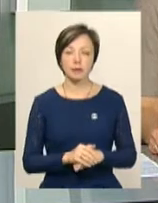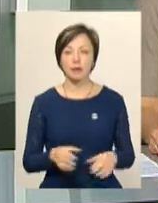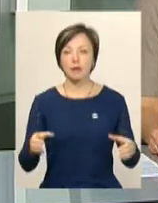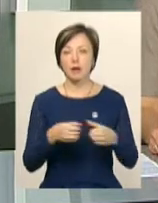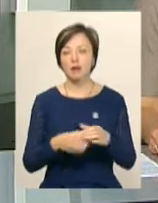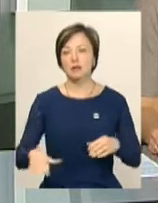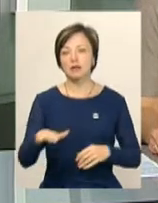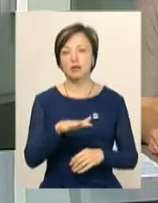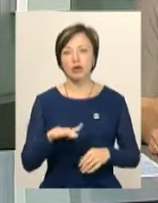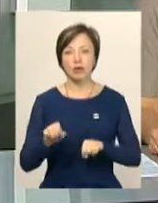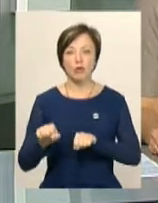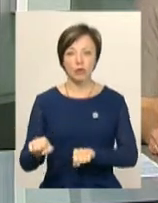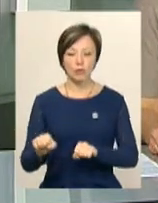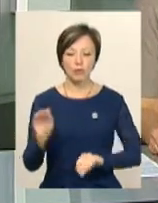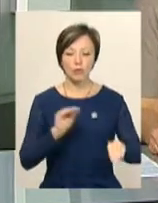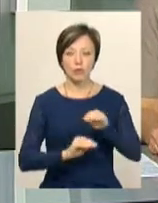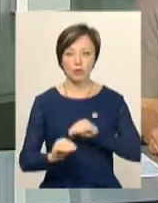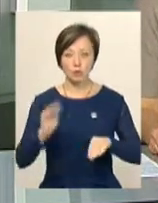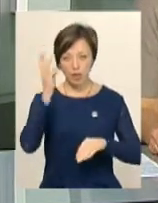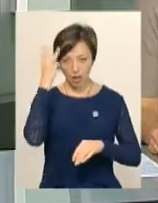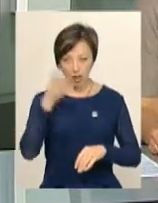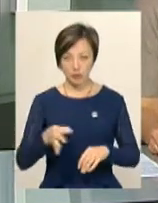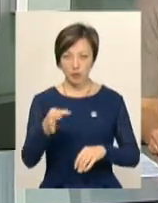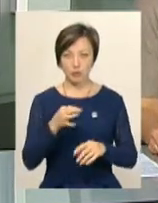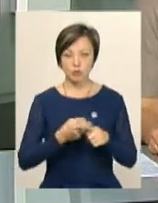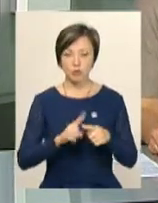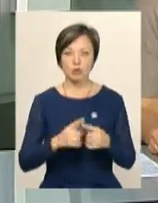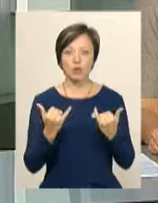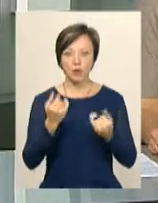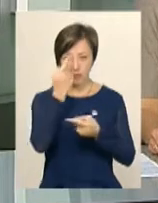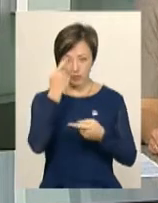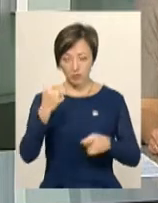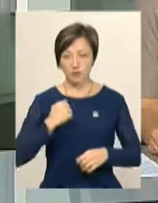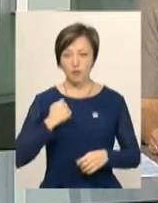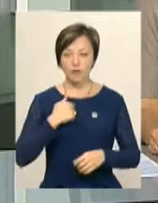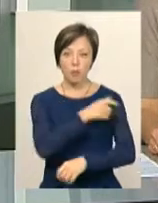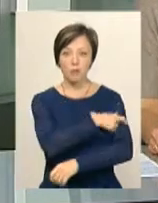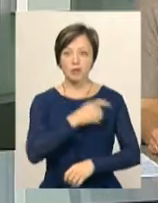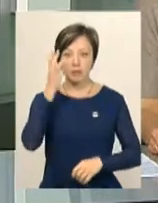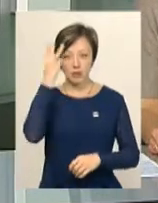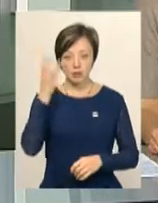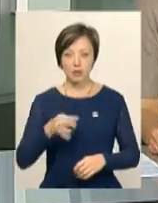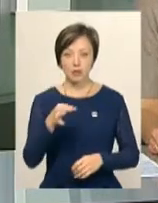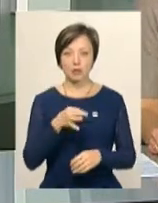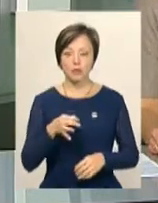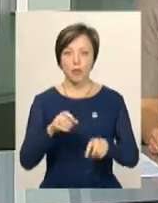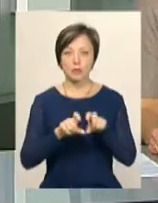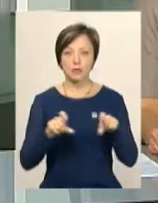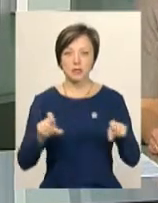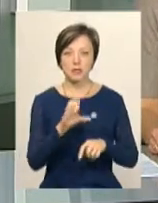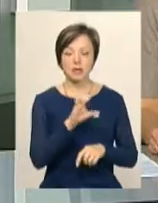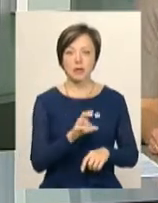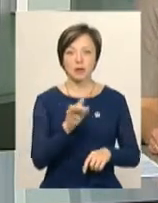Бригада територіальної оборони комплектується на Хмельниччині. Про це сьогодні повідомив військовий комісар Хмельницького обласного комісаріату